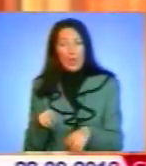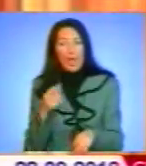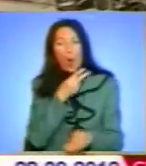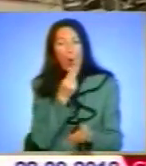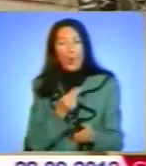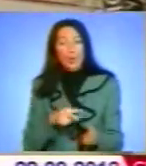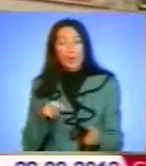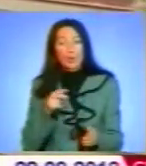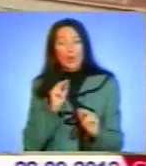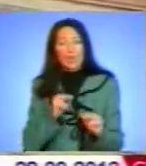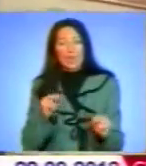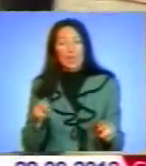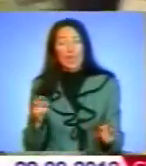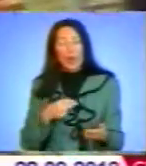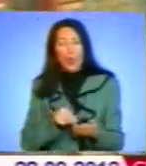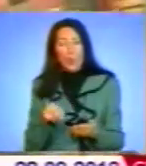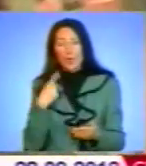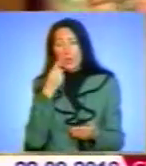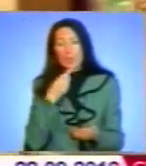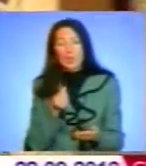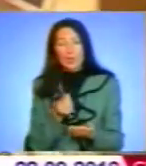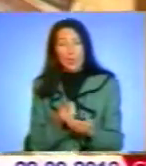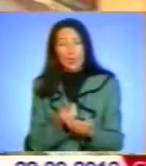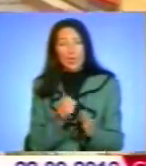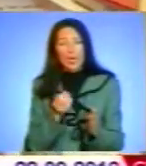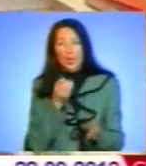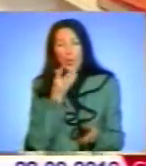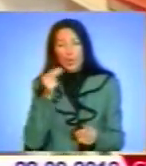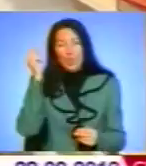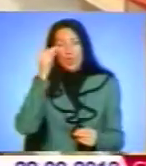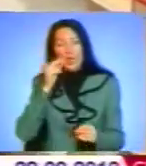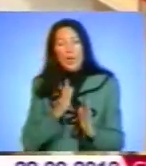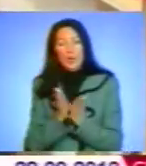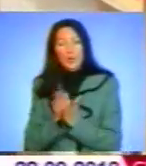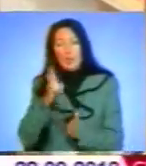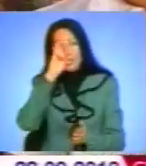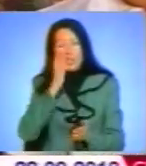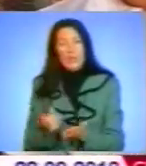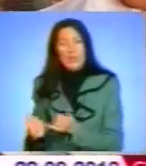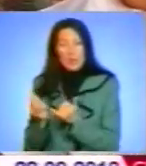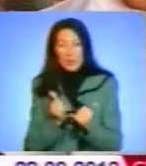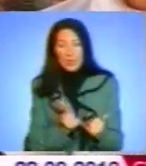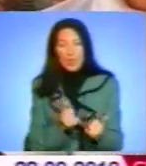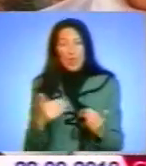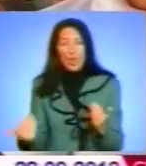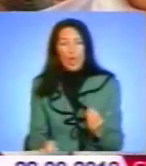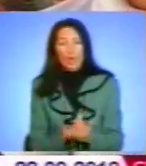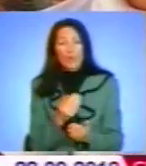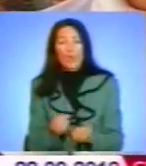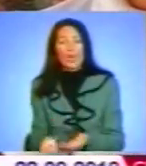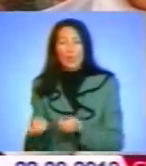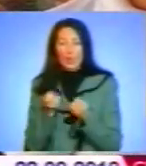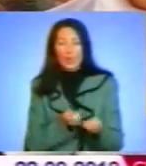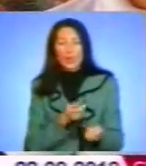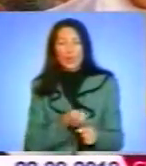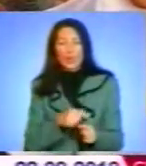вчителі змушені купляти за власні кошти. Добре, що навчальними підручниками держава забезпечує. Нові надходження буквально цього року